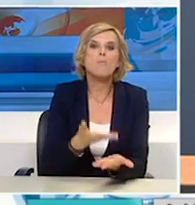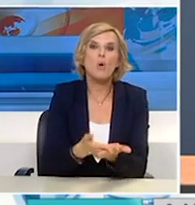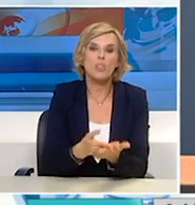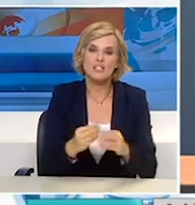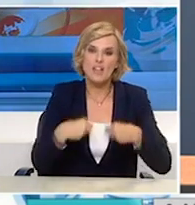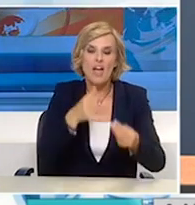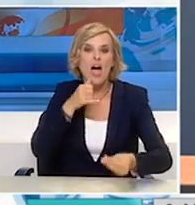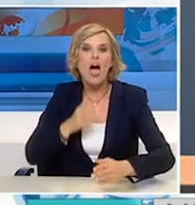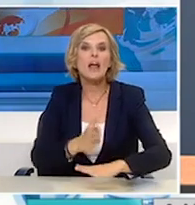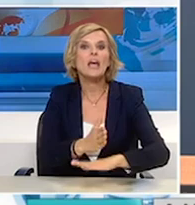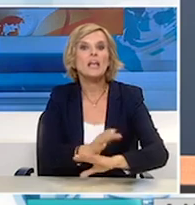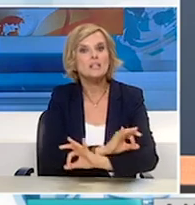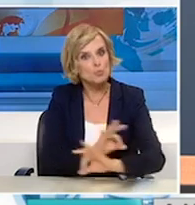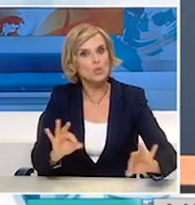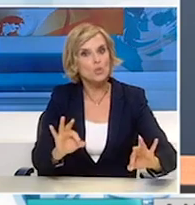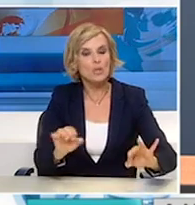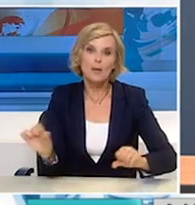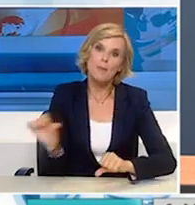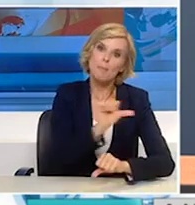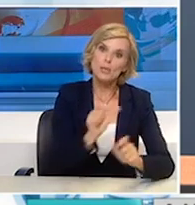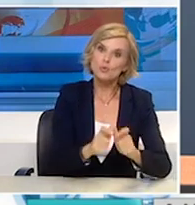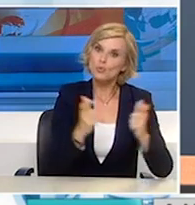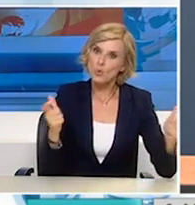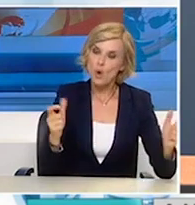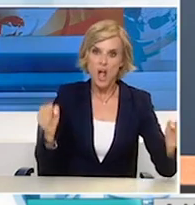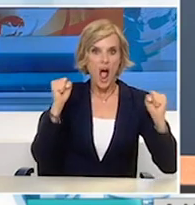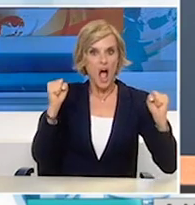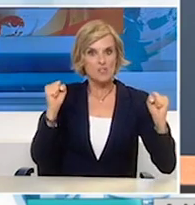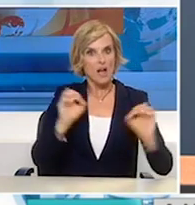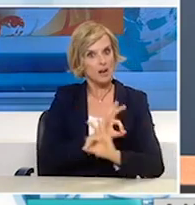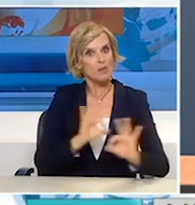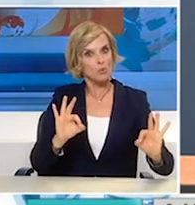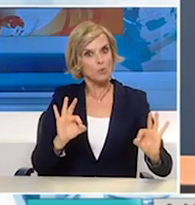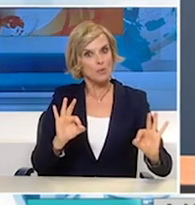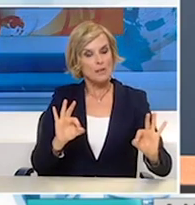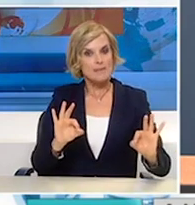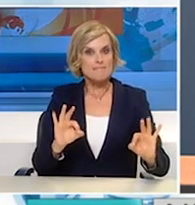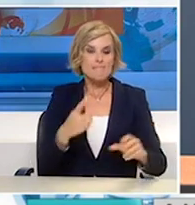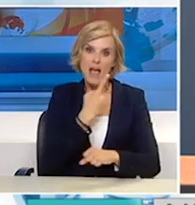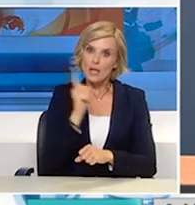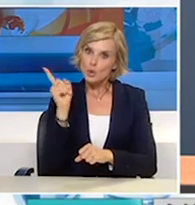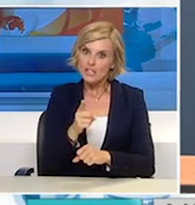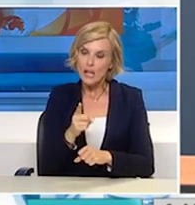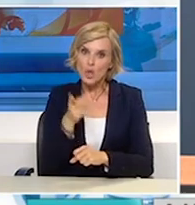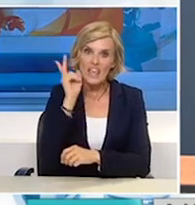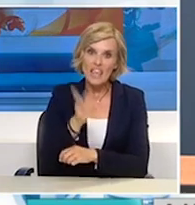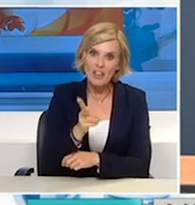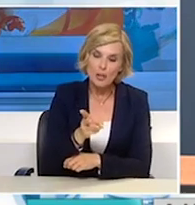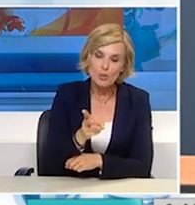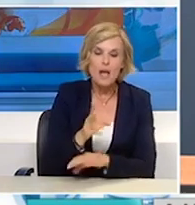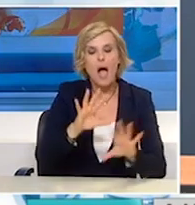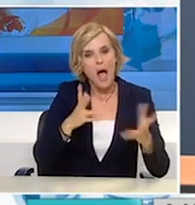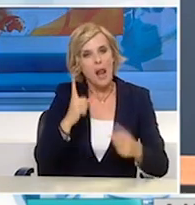εγγύηση ότι η επιστροφή στο σχολείο είναι τελείως ασφαλής και πως κανένα παιδί δεν διατρέχει κίνδυνο. Με τα ως τώρα δεδομένα, τα παιδιά είναι λιγότερο πιθανό να